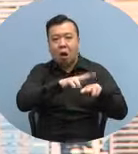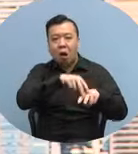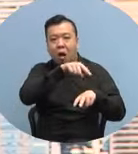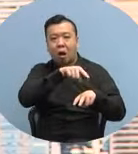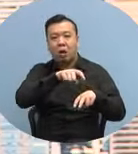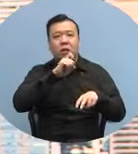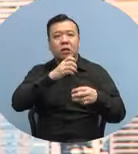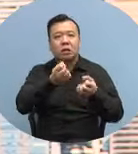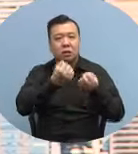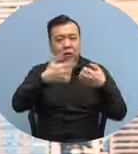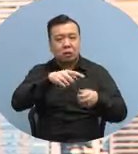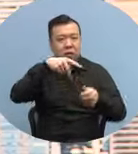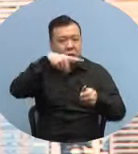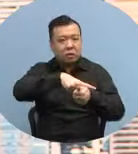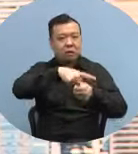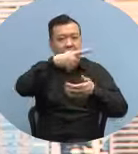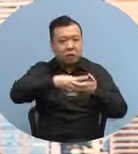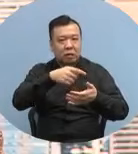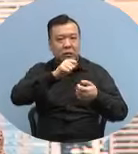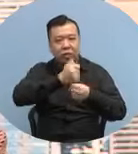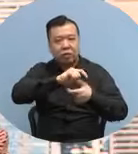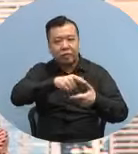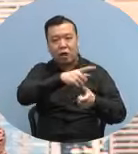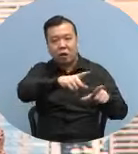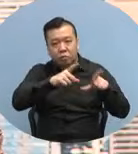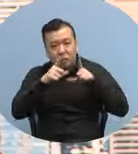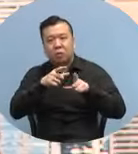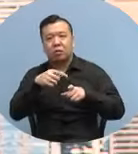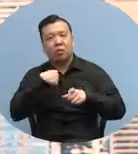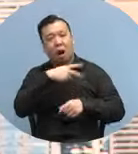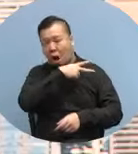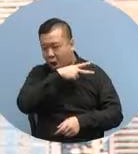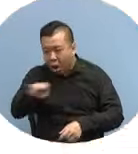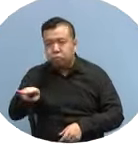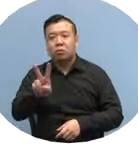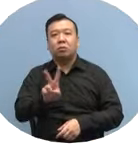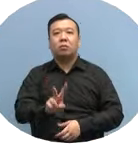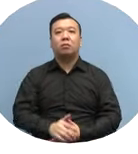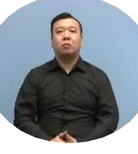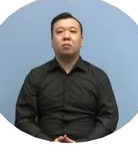接受了一些强制的措施而需要通报我们，我们都是一视同仁。